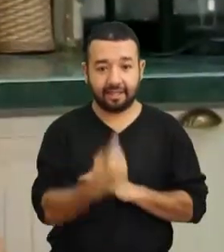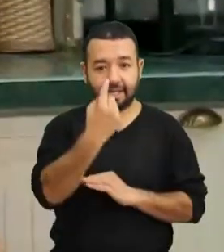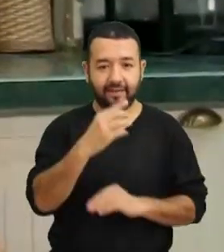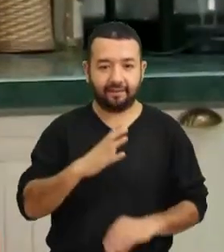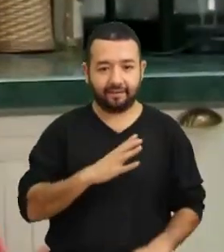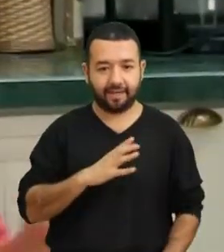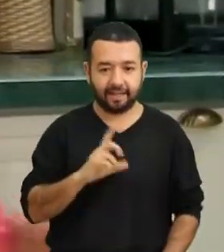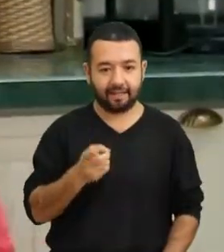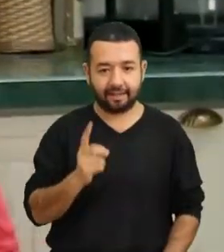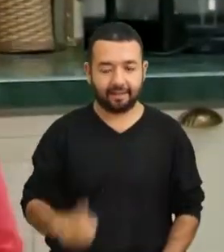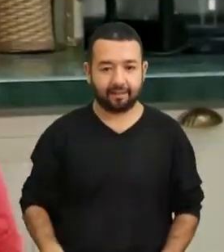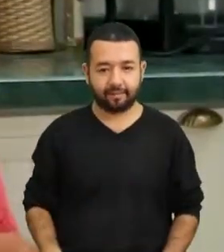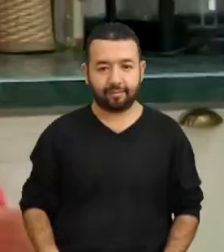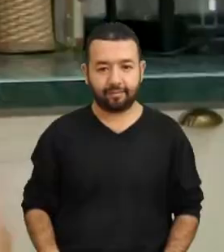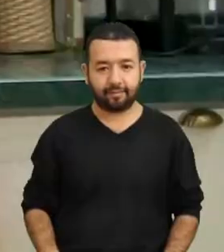deliğinden çıkarır ha.